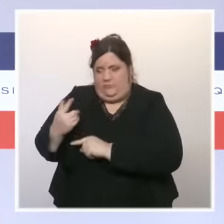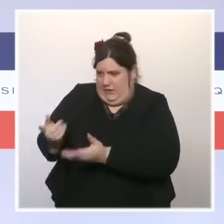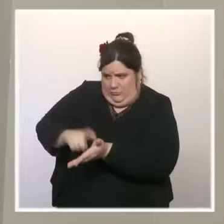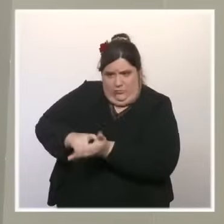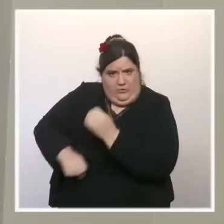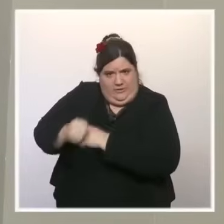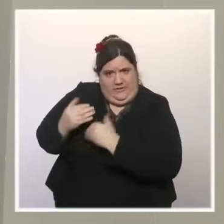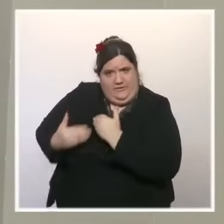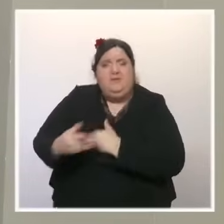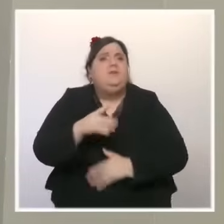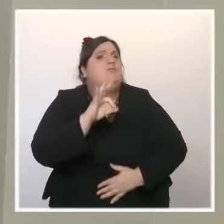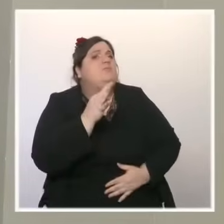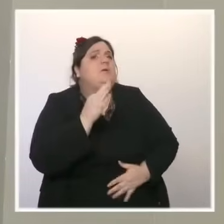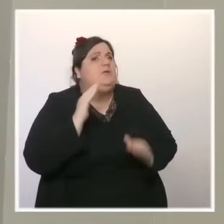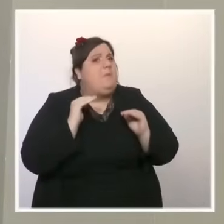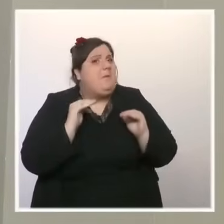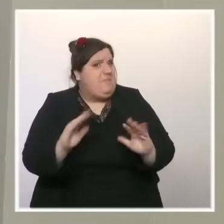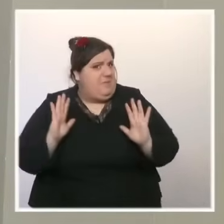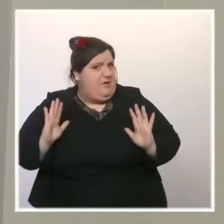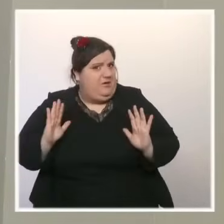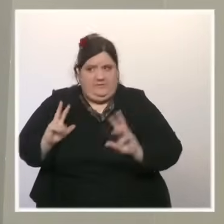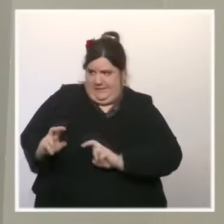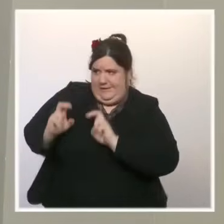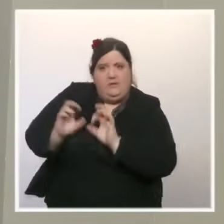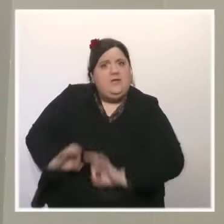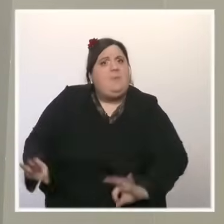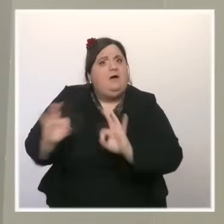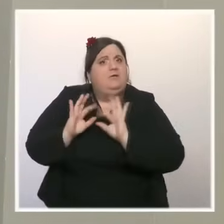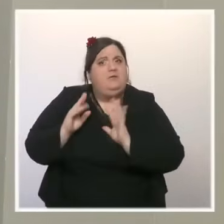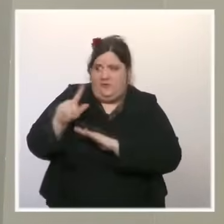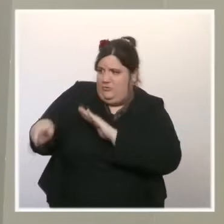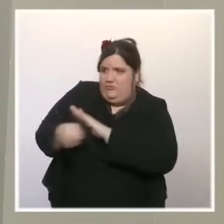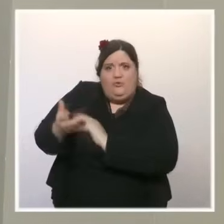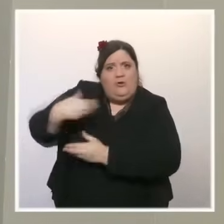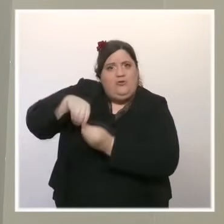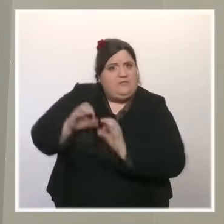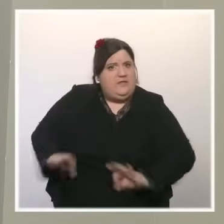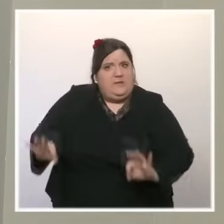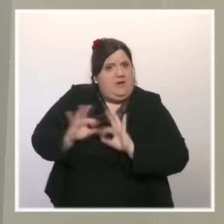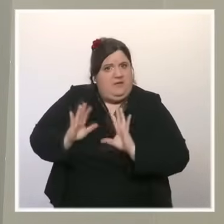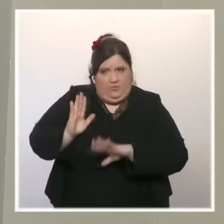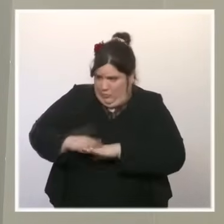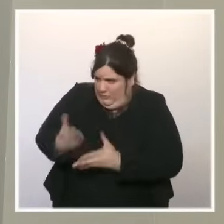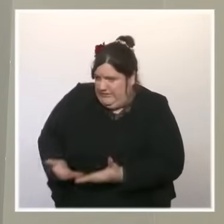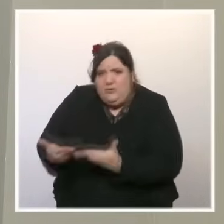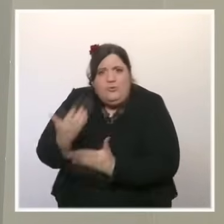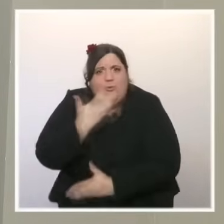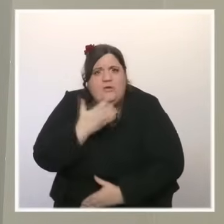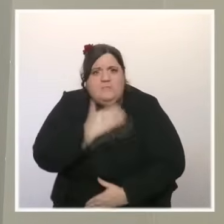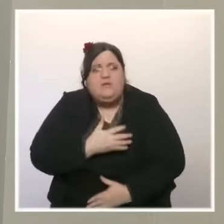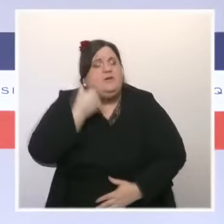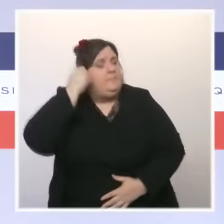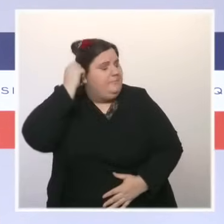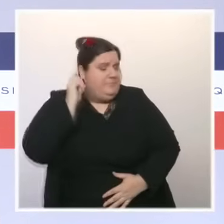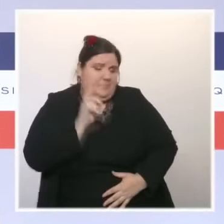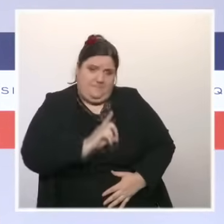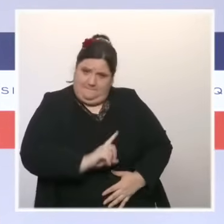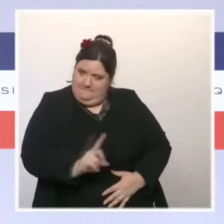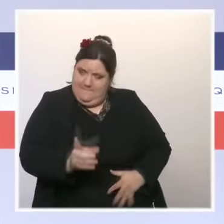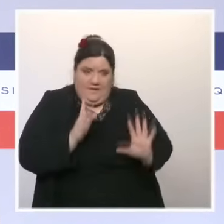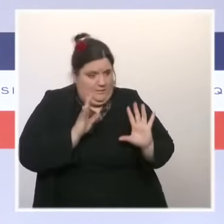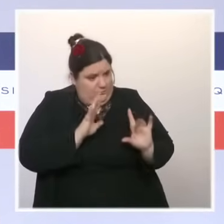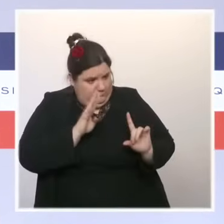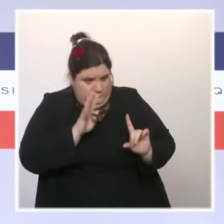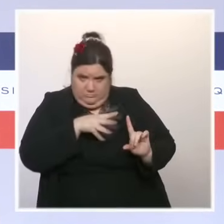mais donc la France ne va pas augmenter. Mais elle ne pas ajouter des subventions à l'UNROI, malgré la situation. Il y déjà la programmation qui continue.